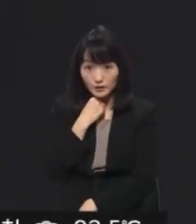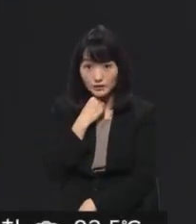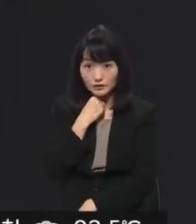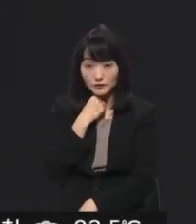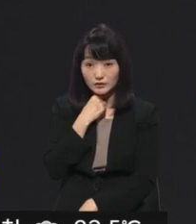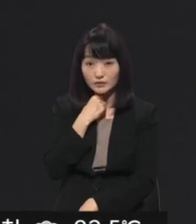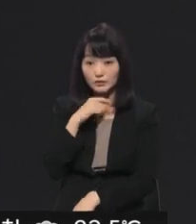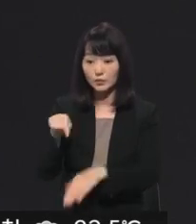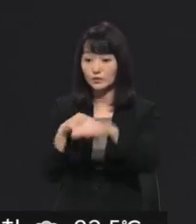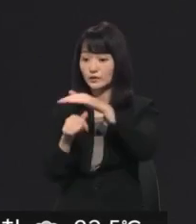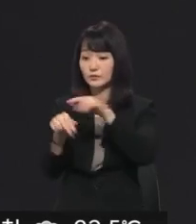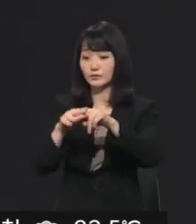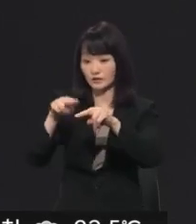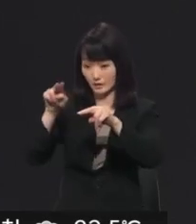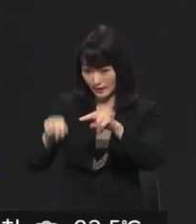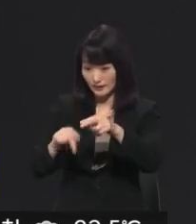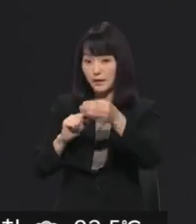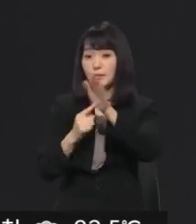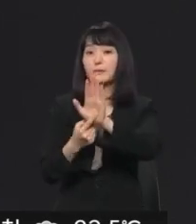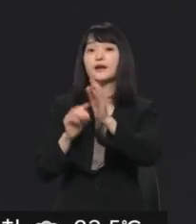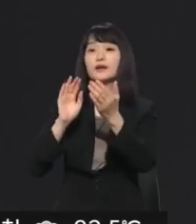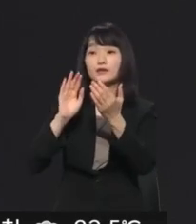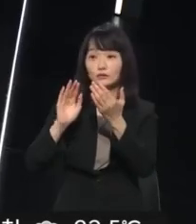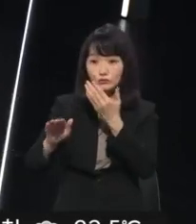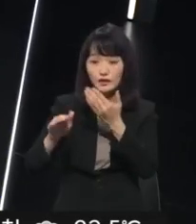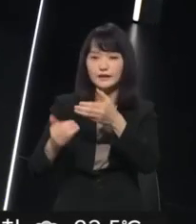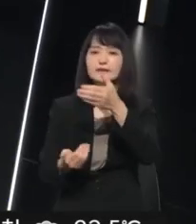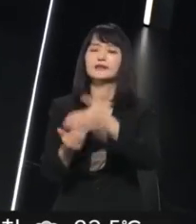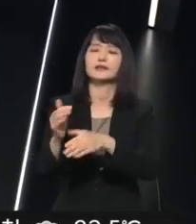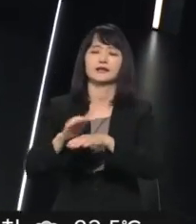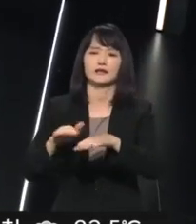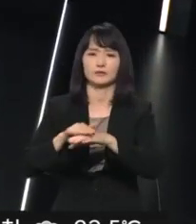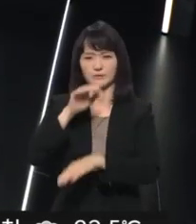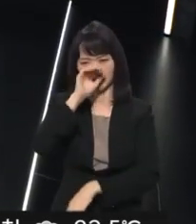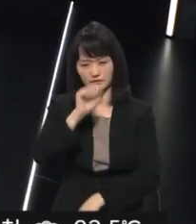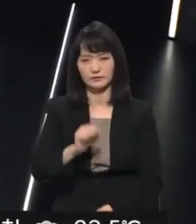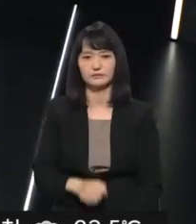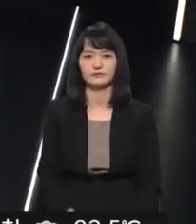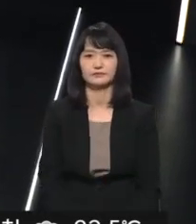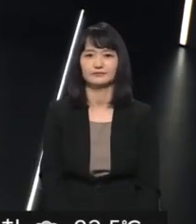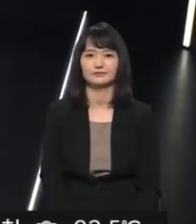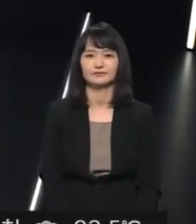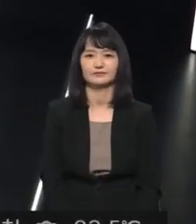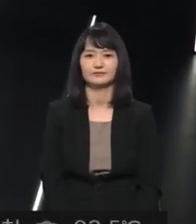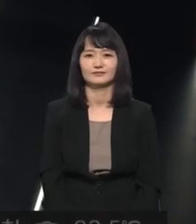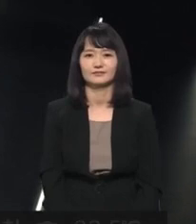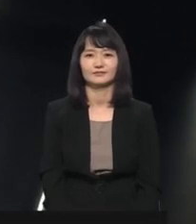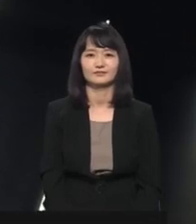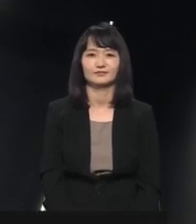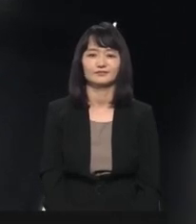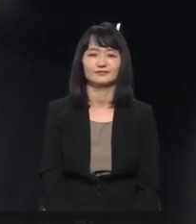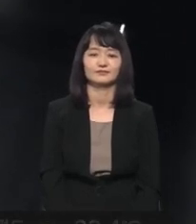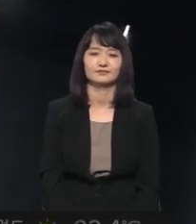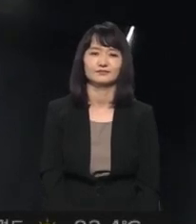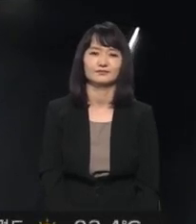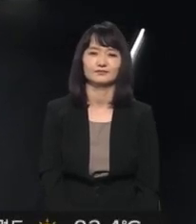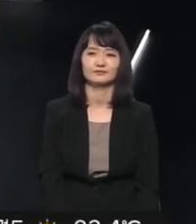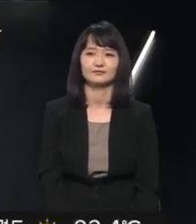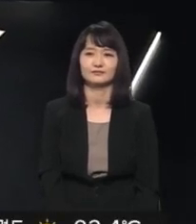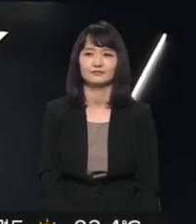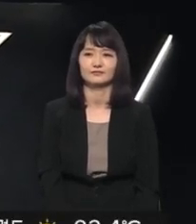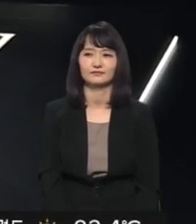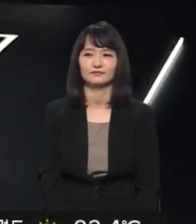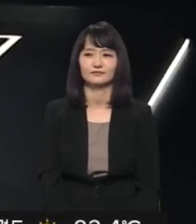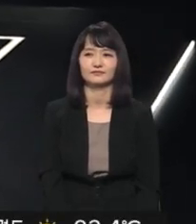수습하는 교신 합리적이라고 봐야 예 모두 번이 다 말씀해주셔서 할 말이 없는데 요 그러니까 있자 지금의 임 장애